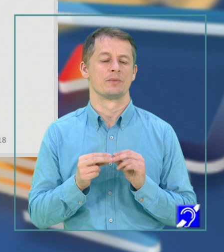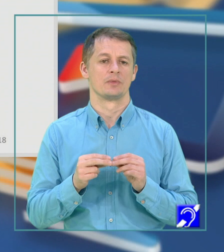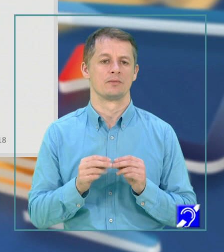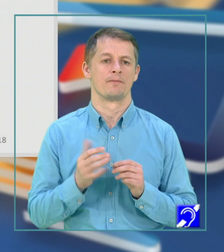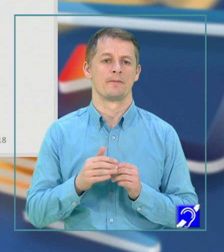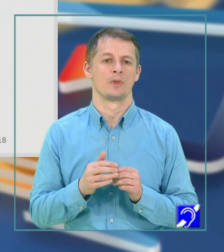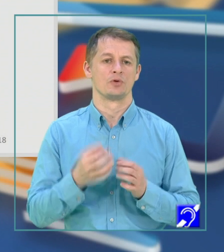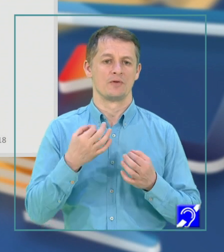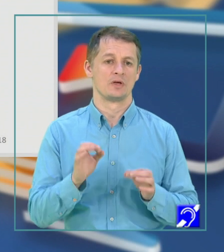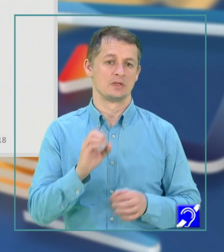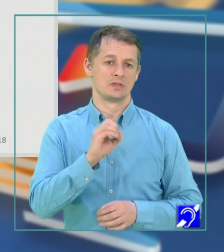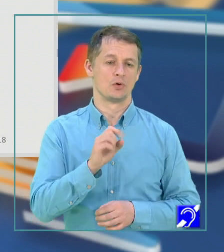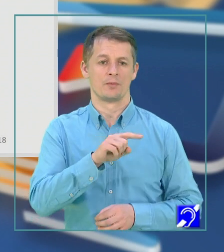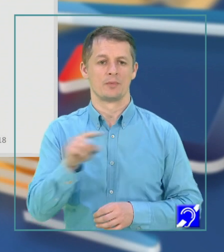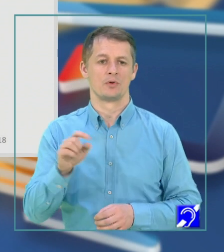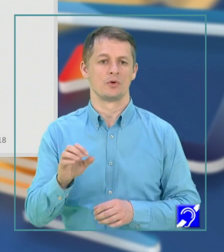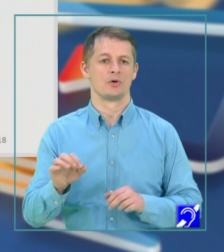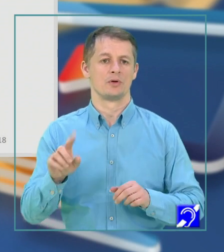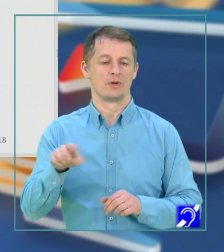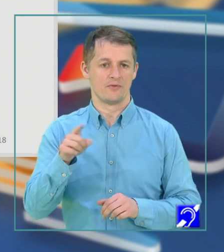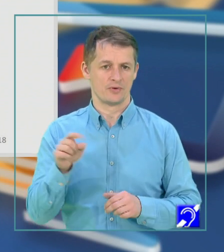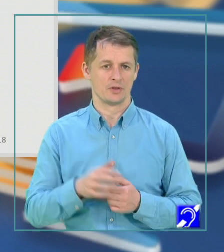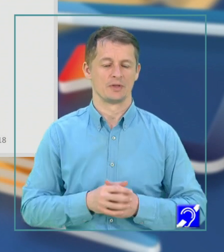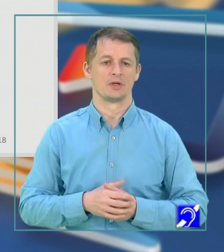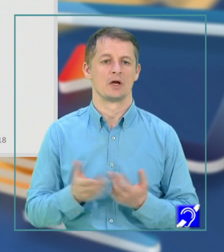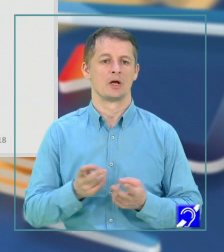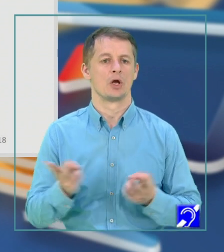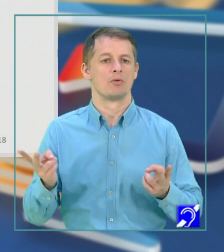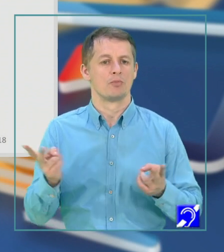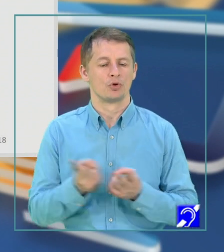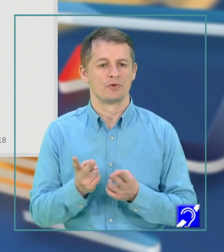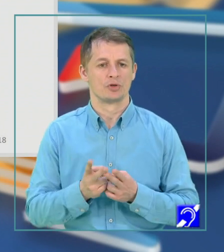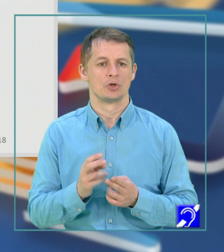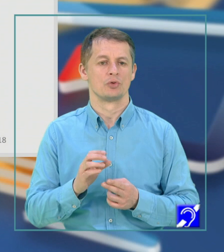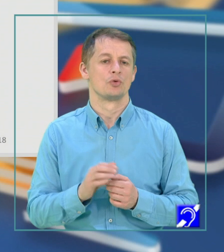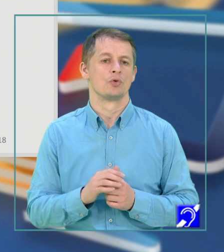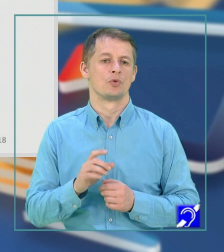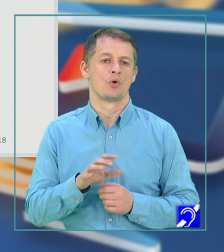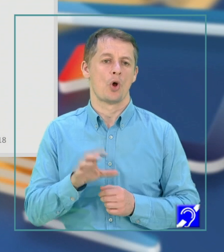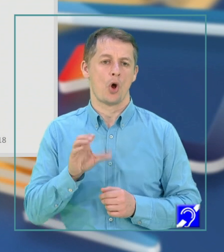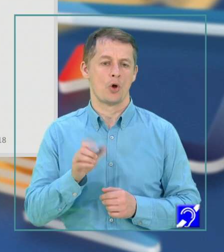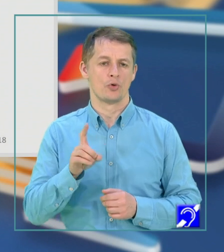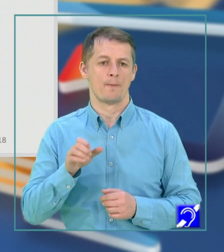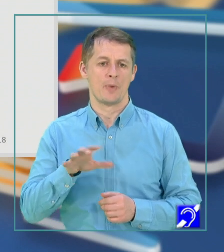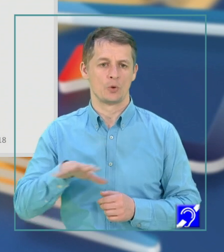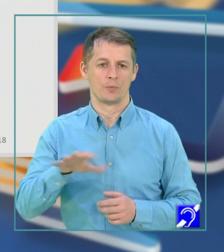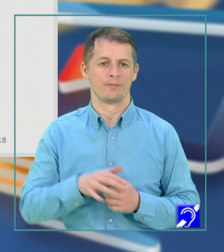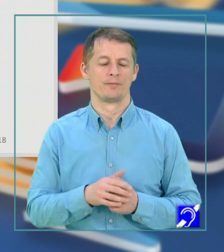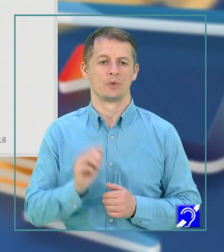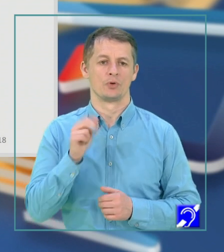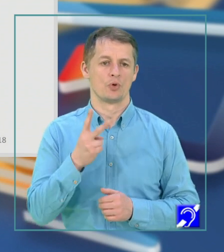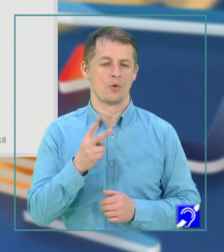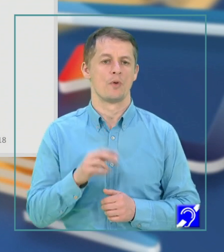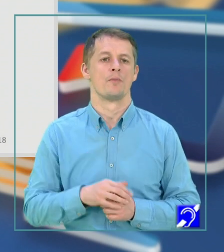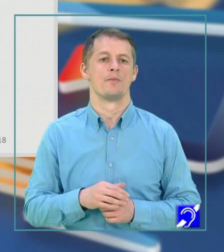intervalul 0 infinit deschis, care coincide cu codomeniul. Deci f este surjectivă. Din cele două proprietăți,